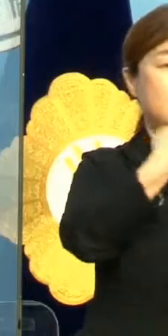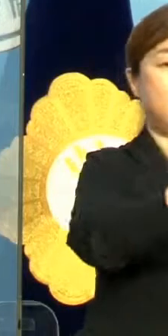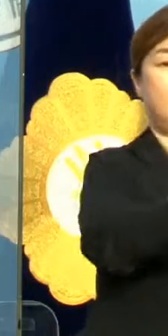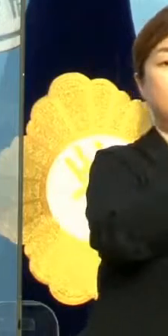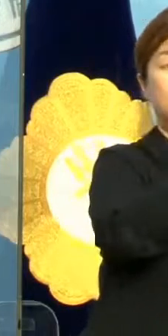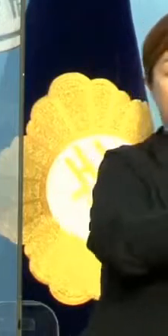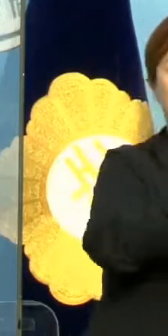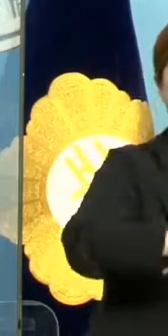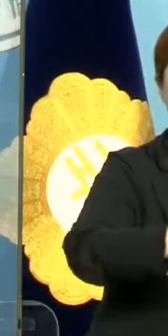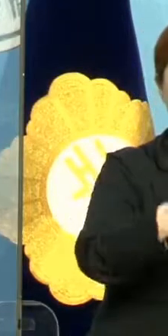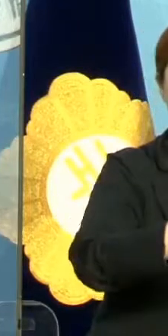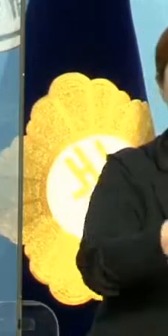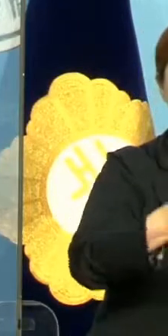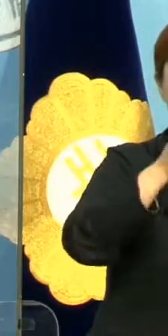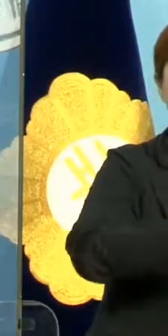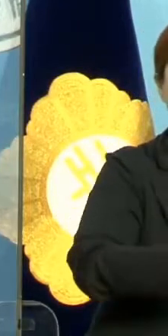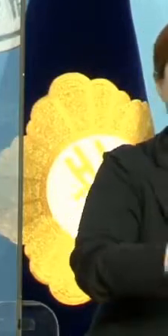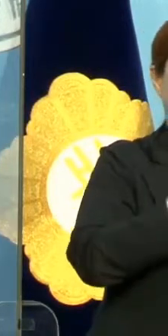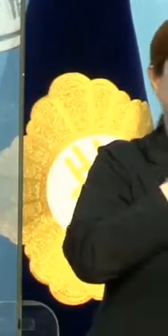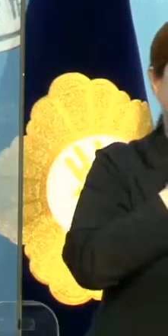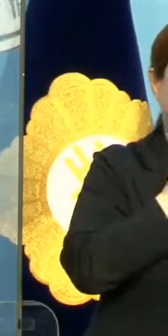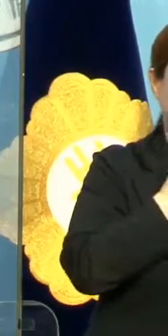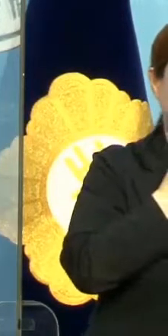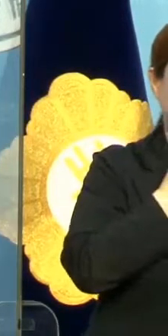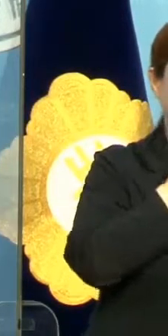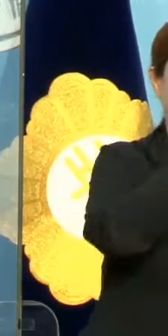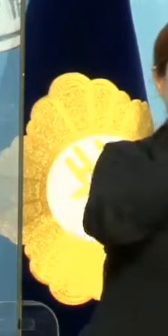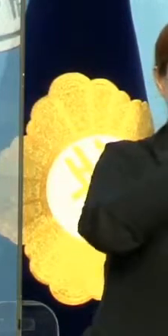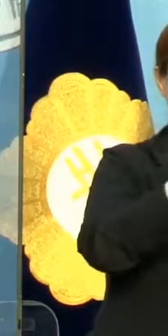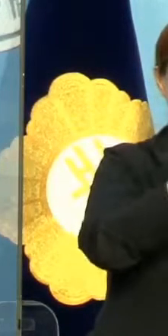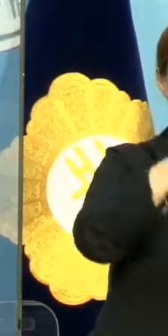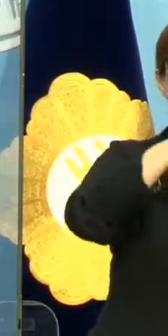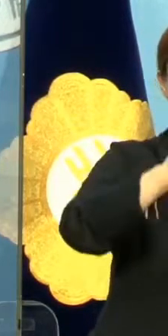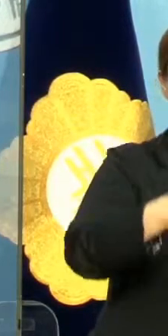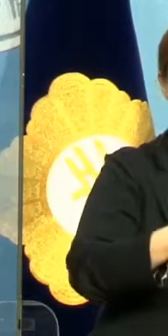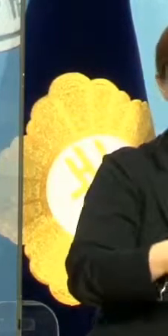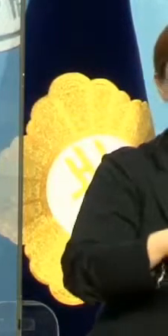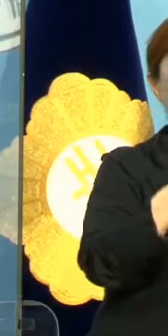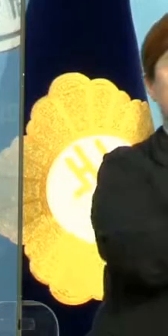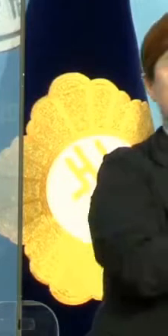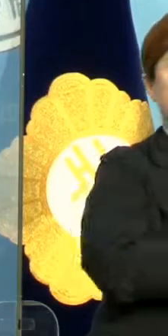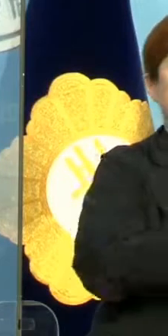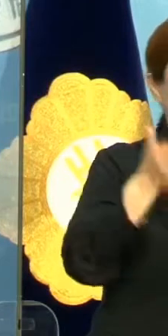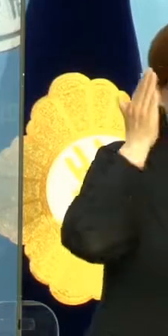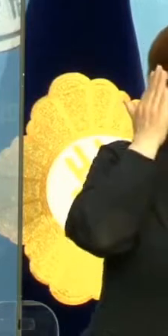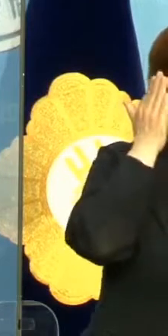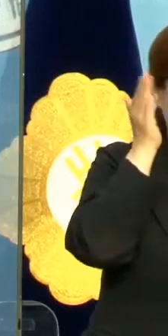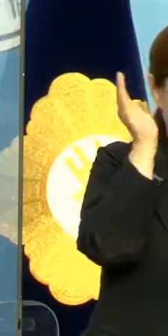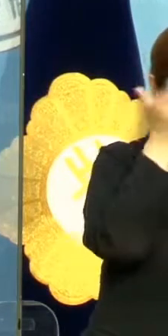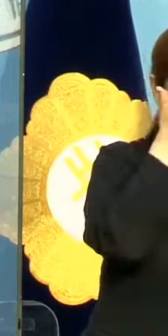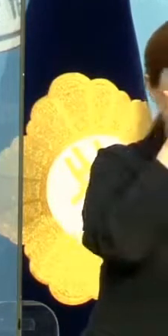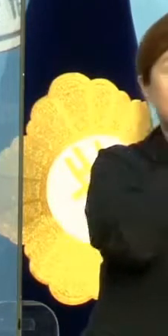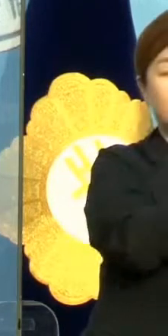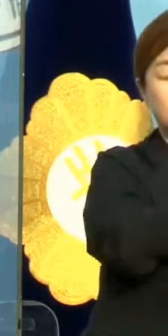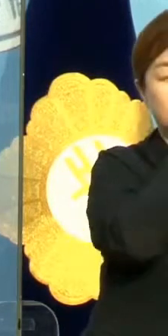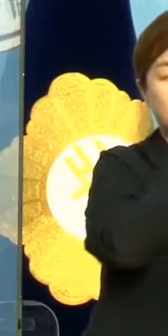있는 상황 속에서도 오로지 이상직 의원 많은 눈과 귀를 갖고 있습니다